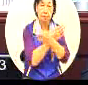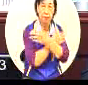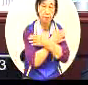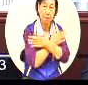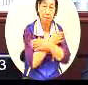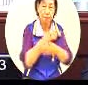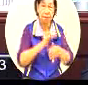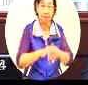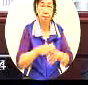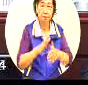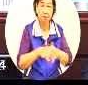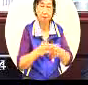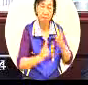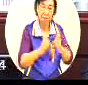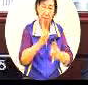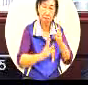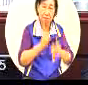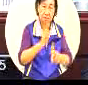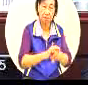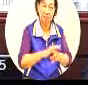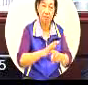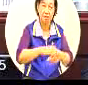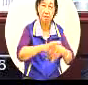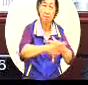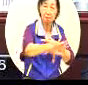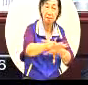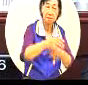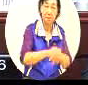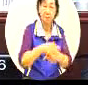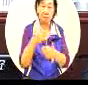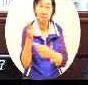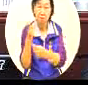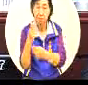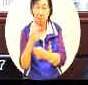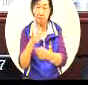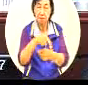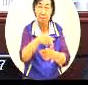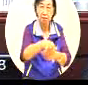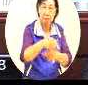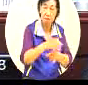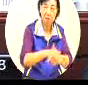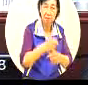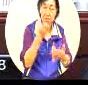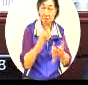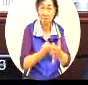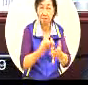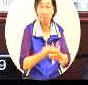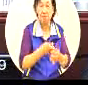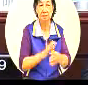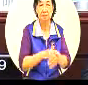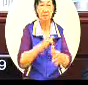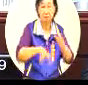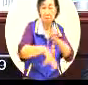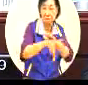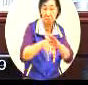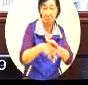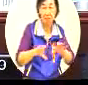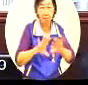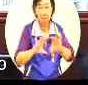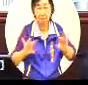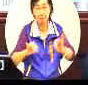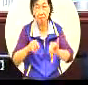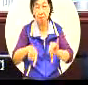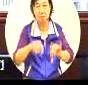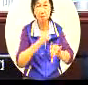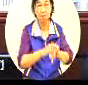一般更加严格，所以我们在这个部分用旧的闲置空间，这个部分要更审慎，但是